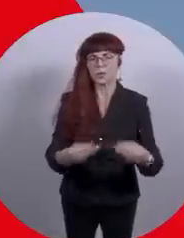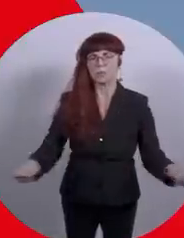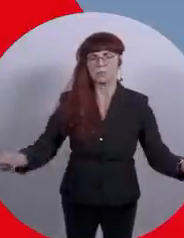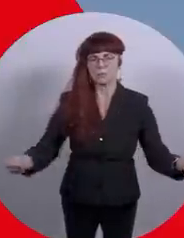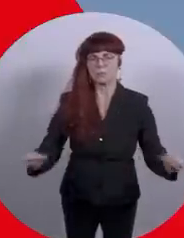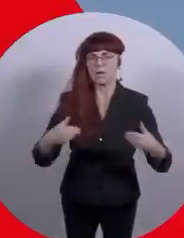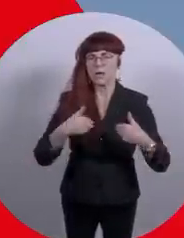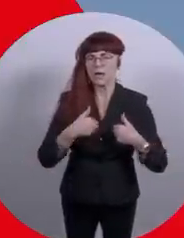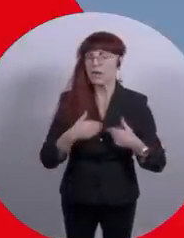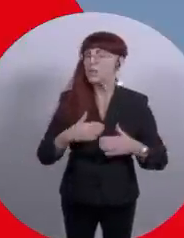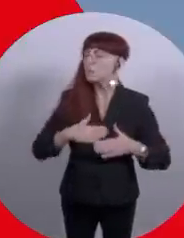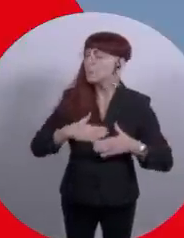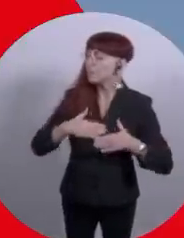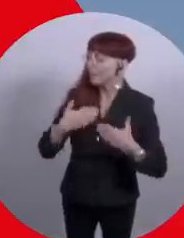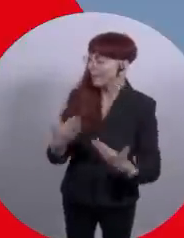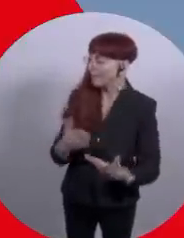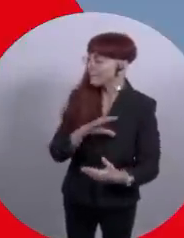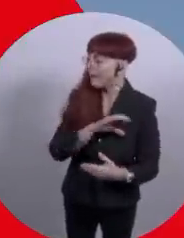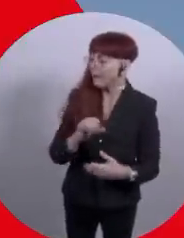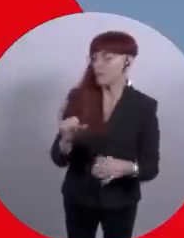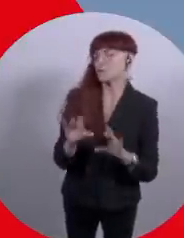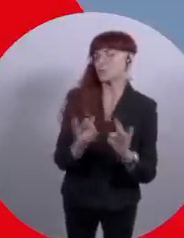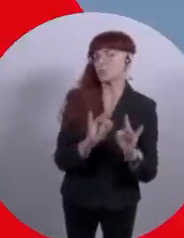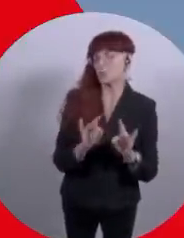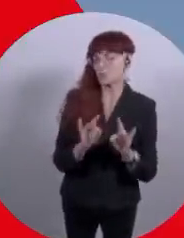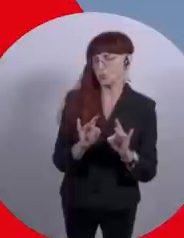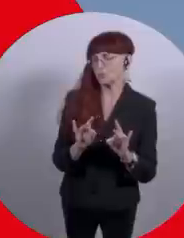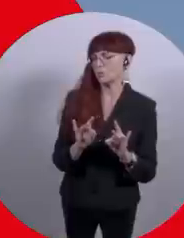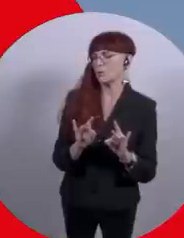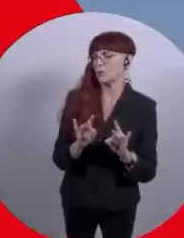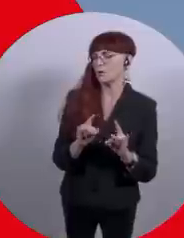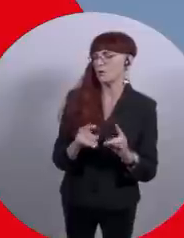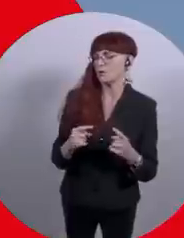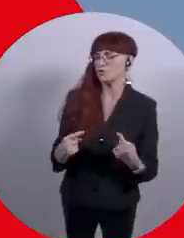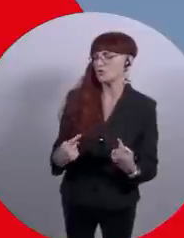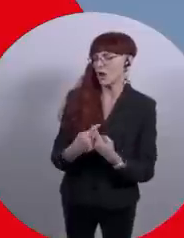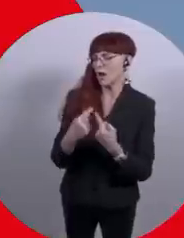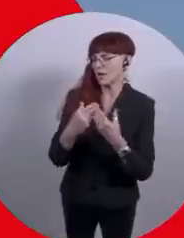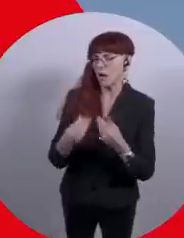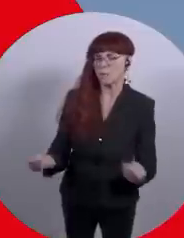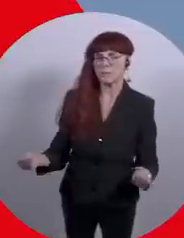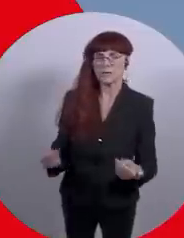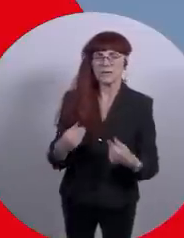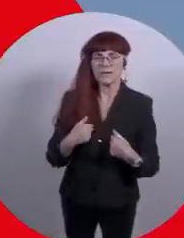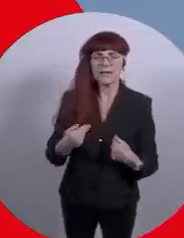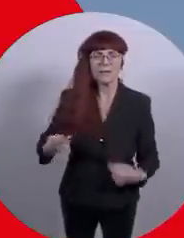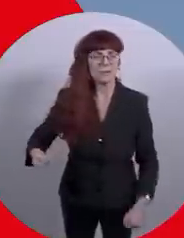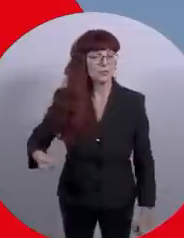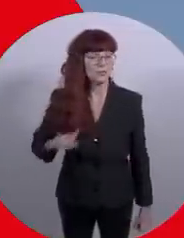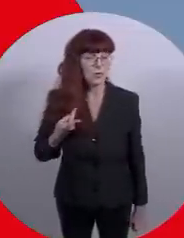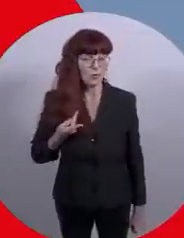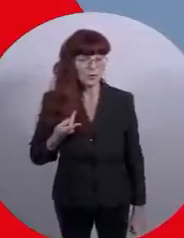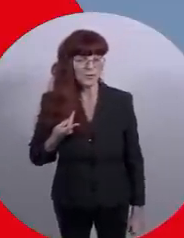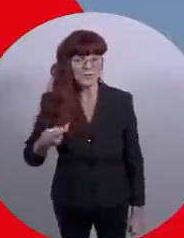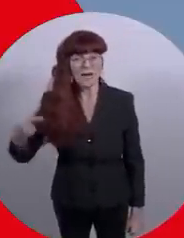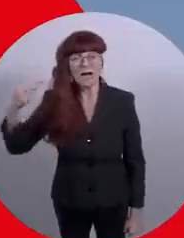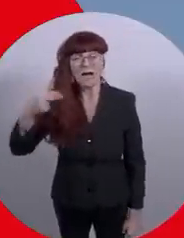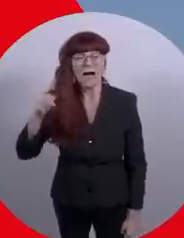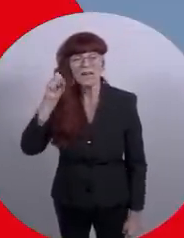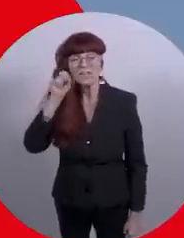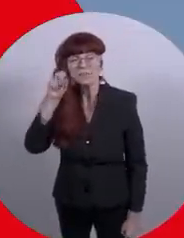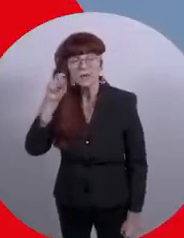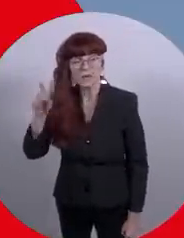alles zu tun und nichtsdestotrotz bin ich stolz dass ich Hans-peter toskozil unterstützt habe und